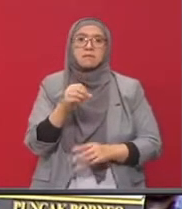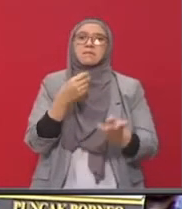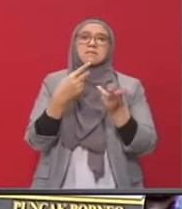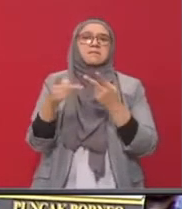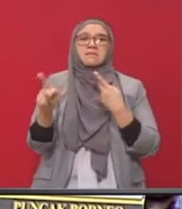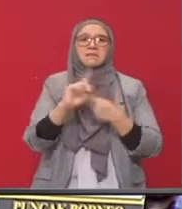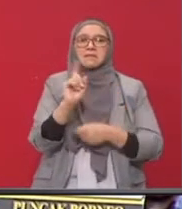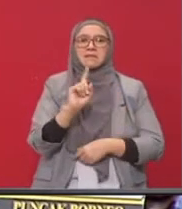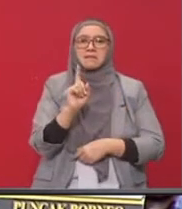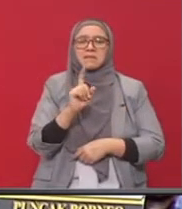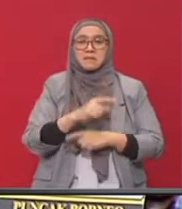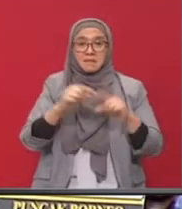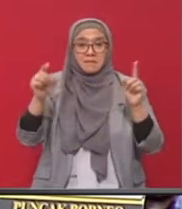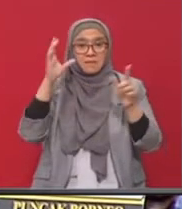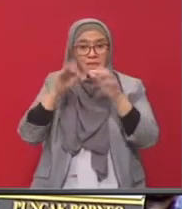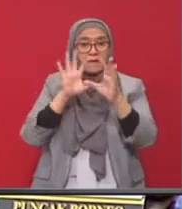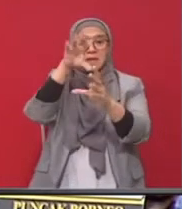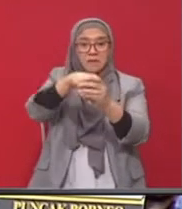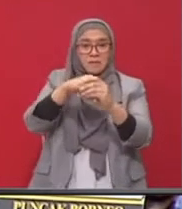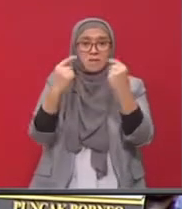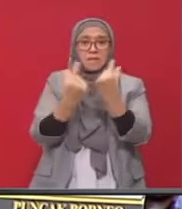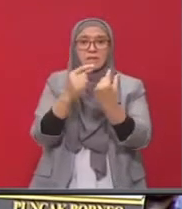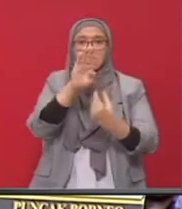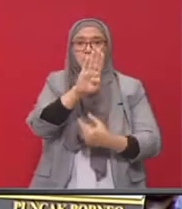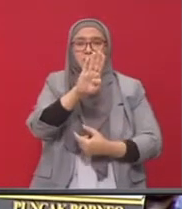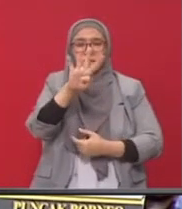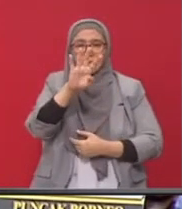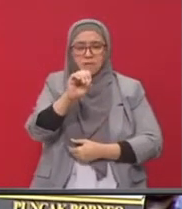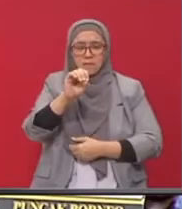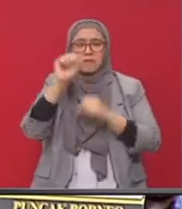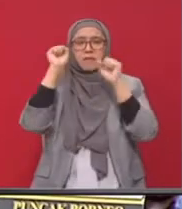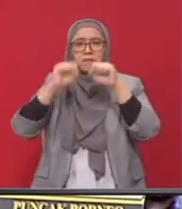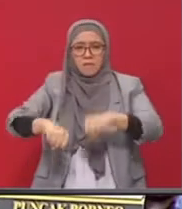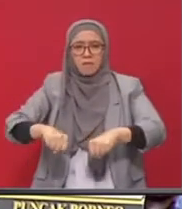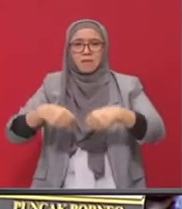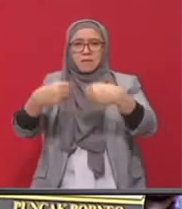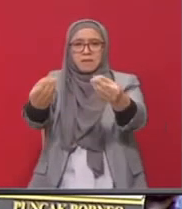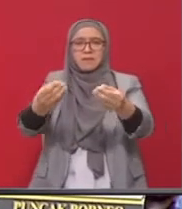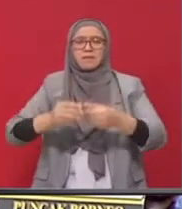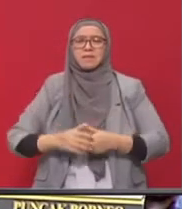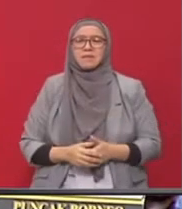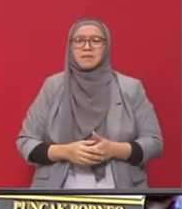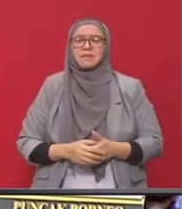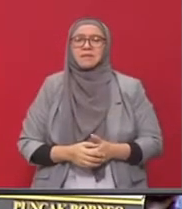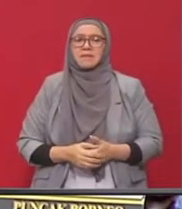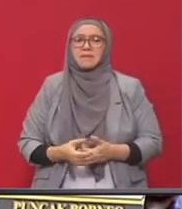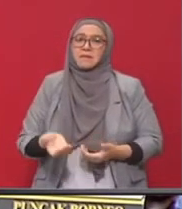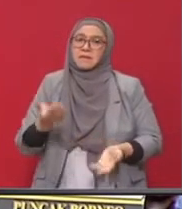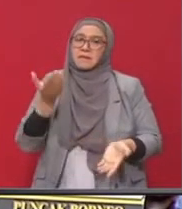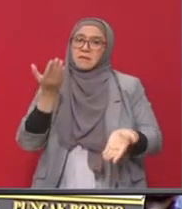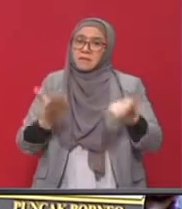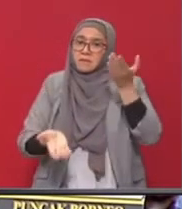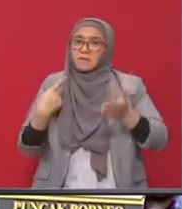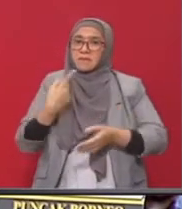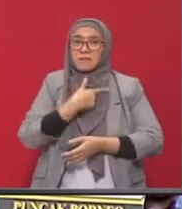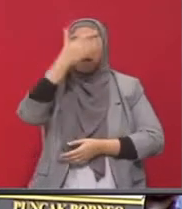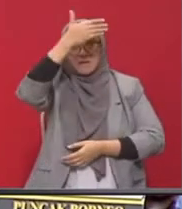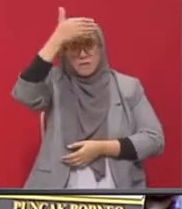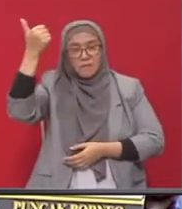masuk lem Bigfoot I make me kini mampu dana.com layak yang keduanya gitu ya mungkin lupa